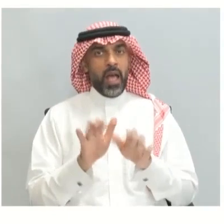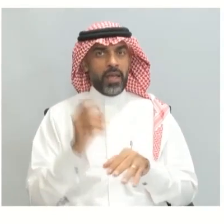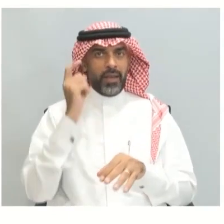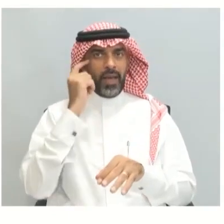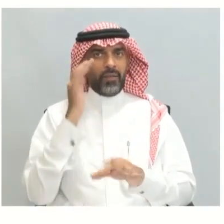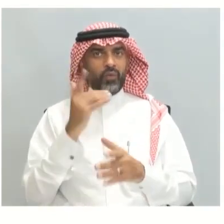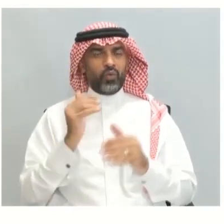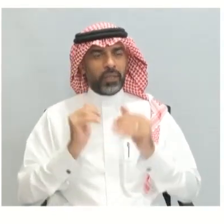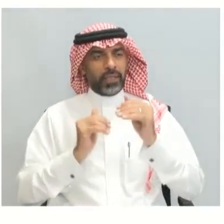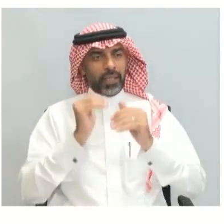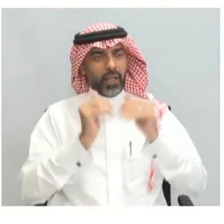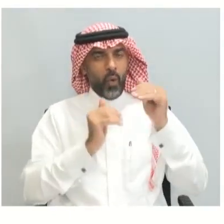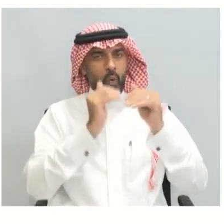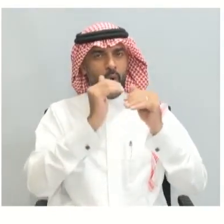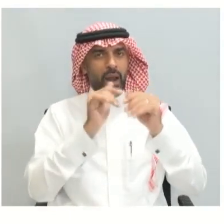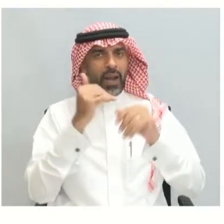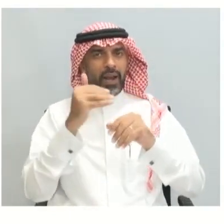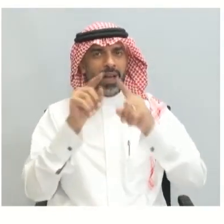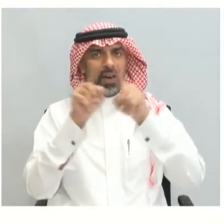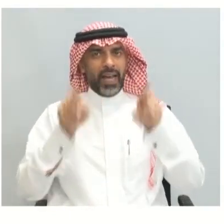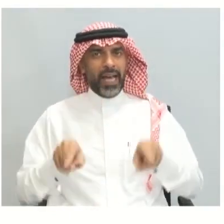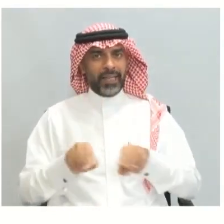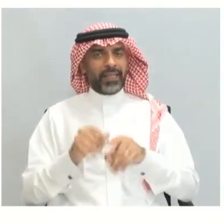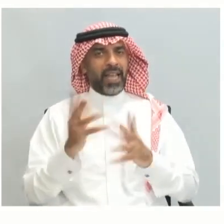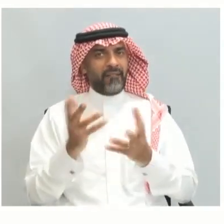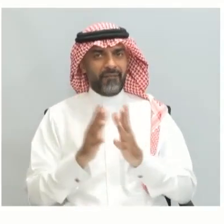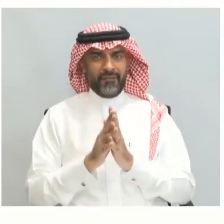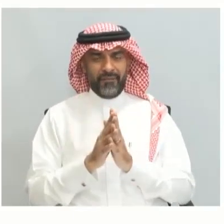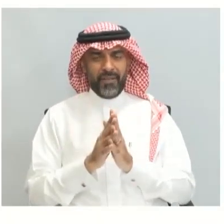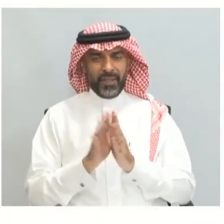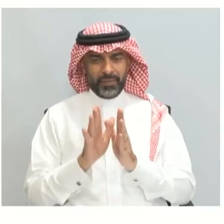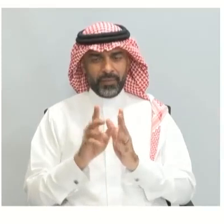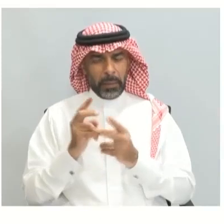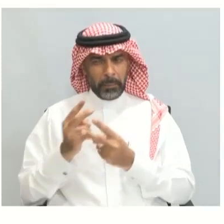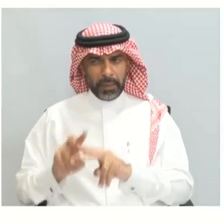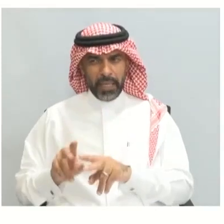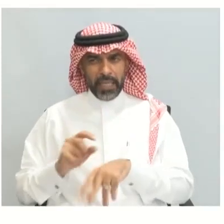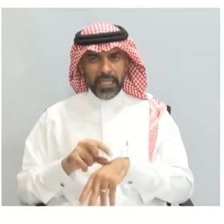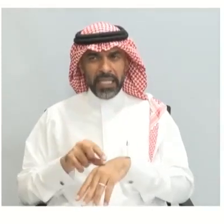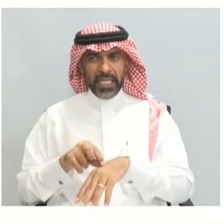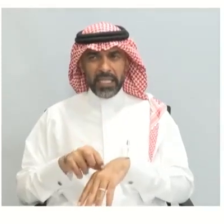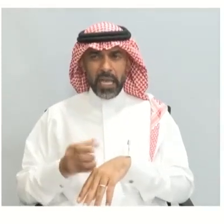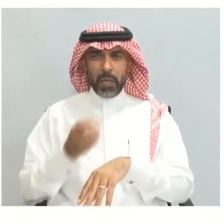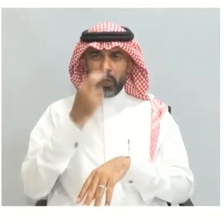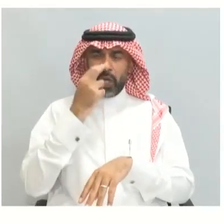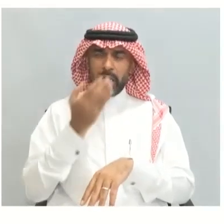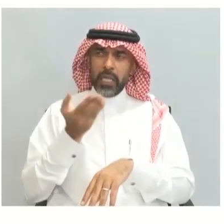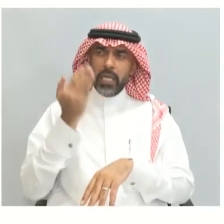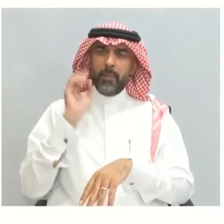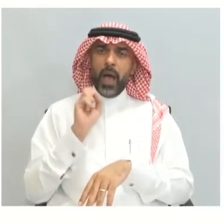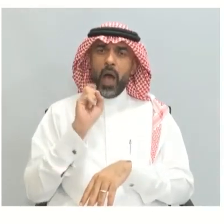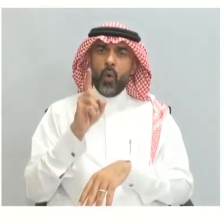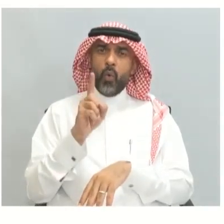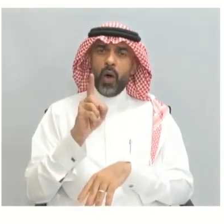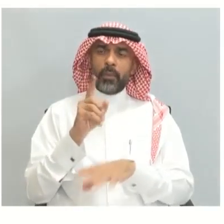تعرفت انا وانتم على تطور الخرائط ابنائي وبناتي الطلاب من ان بدات ابنائي من خلال معرفه الانسان